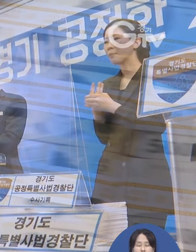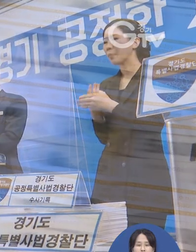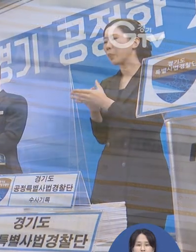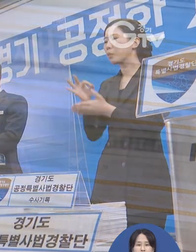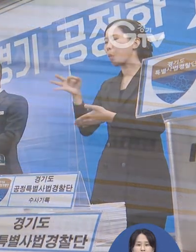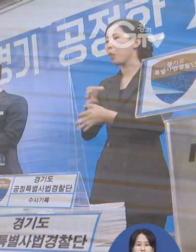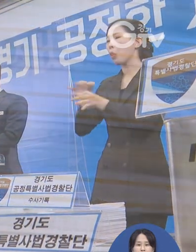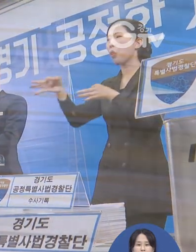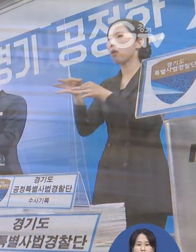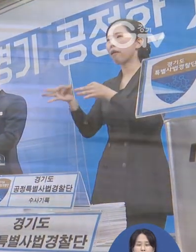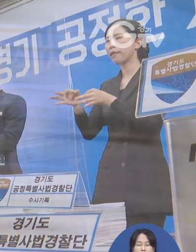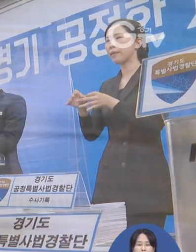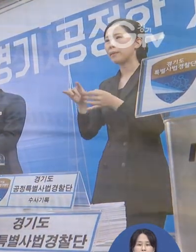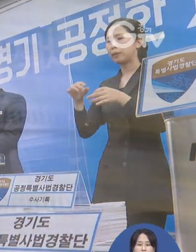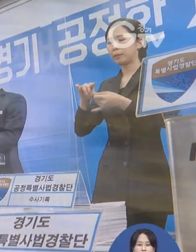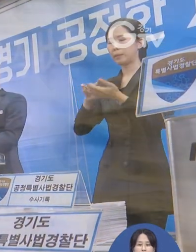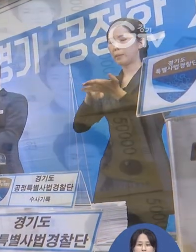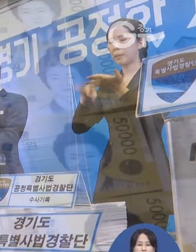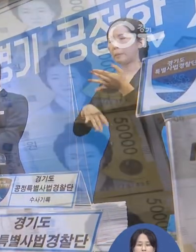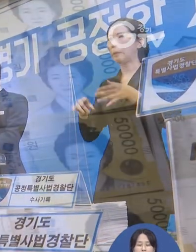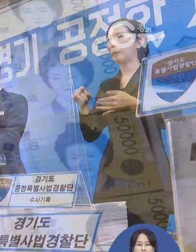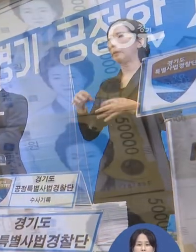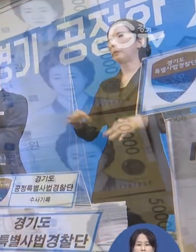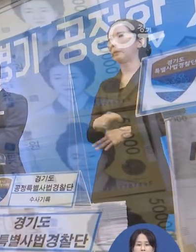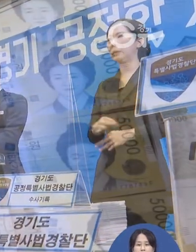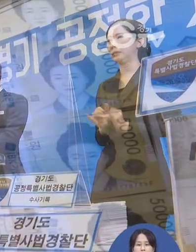ctv 최창수 입니까